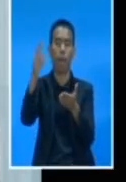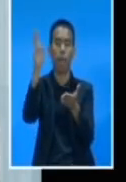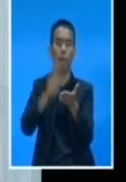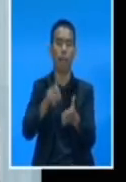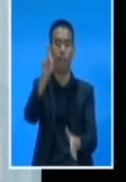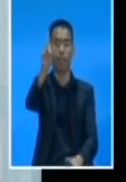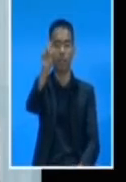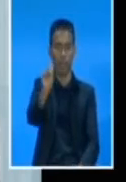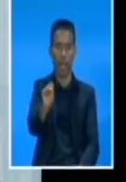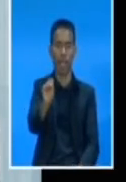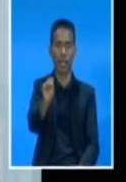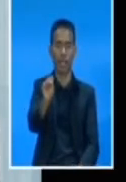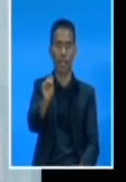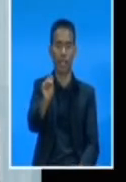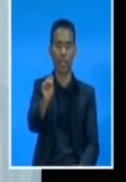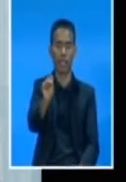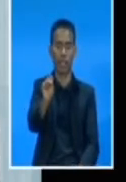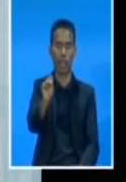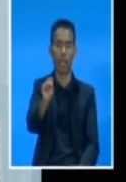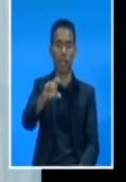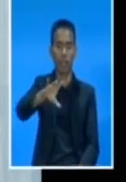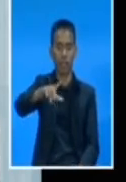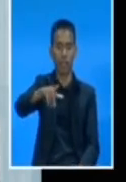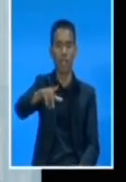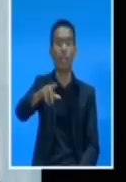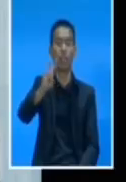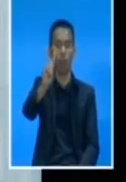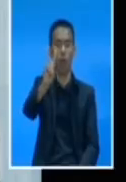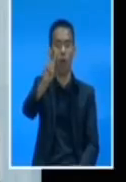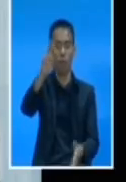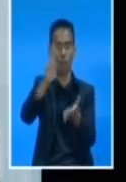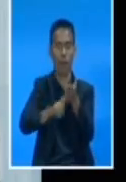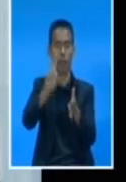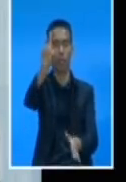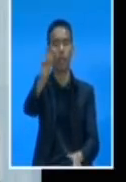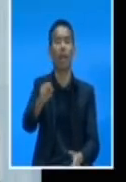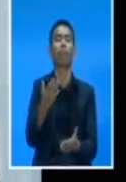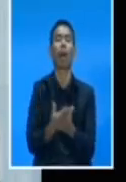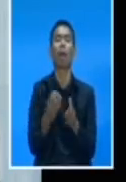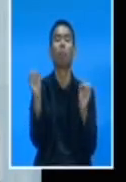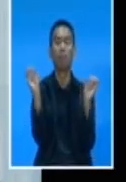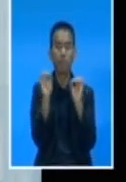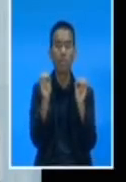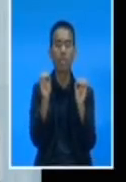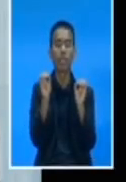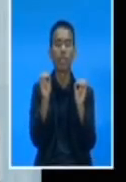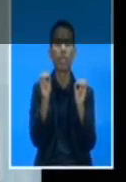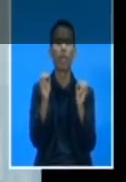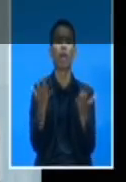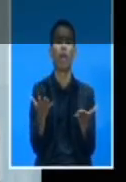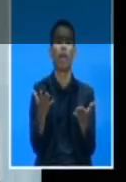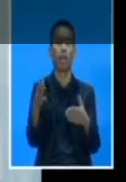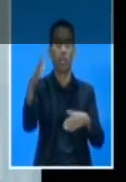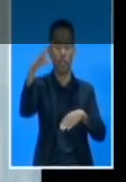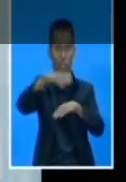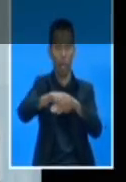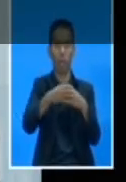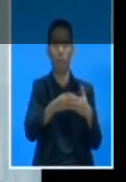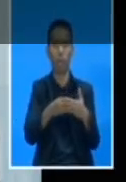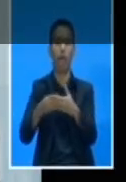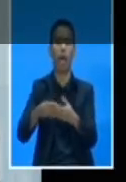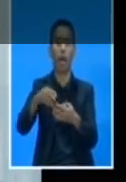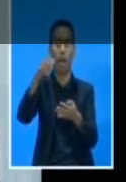สนหนึ่งซีดีสองแผ่นเขาไม่มีเงินเอาเขาไปกักขังแทนค่าปรับ